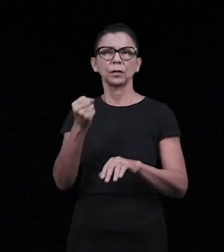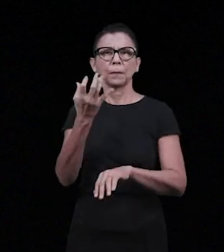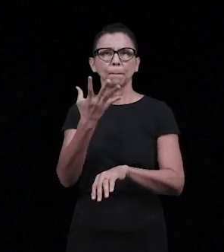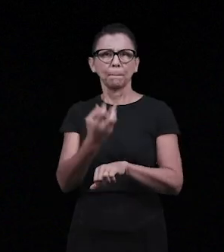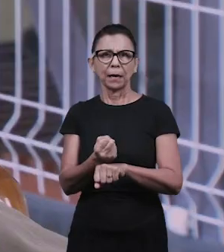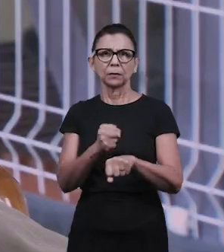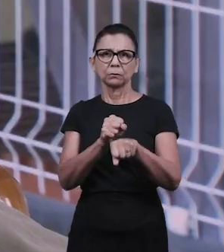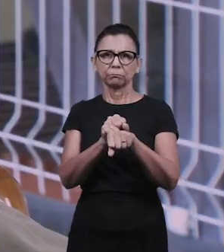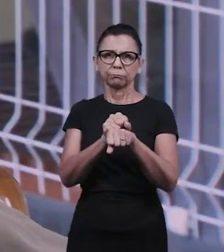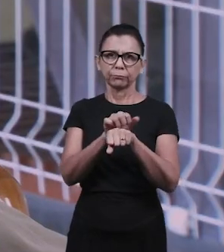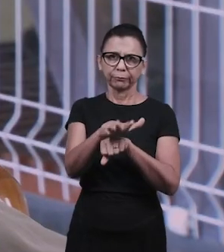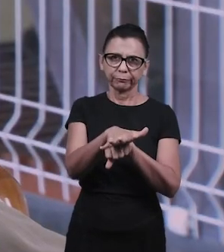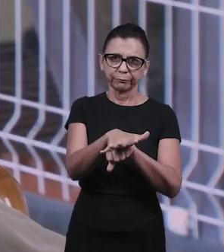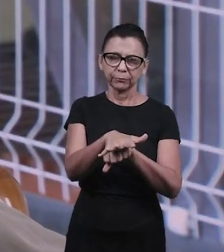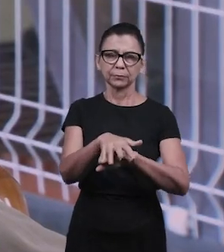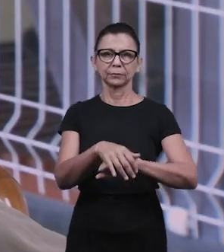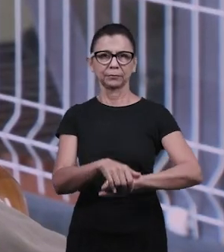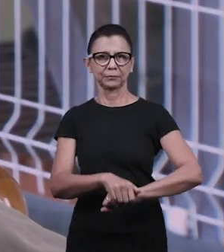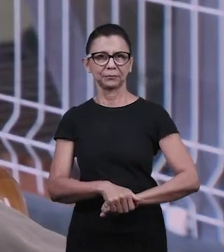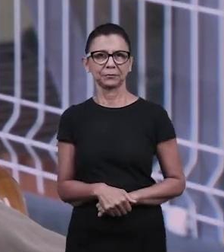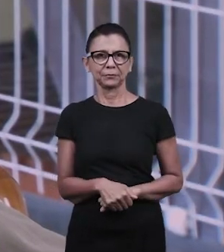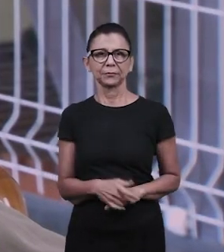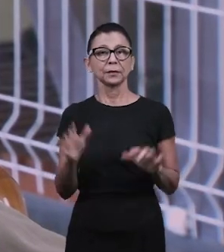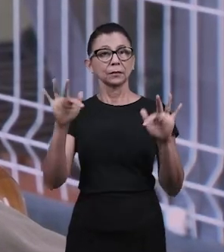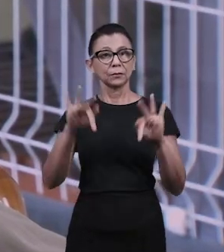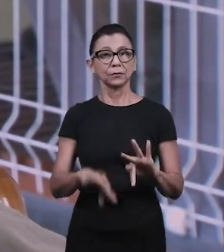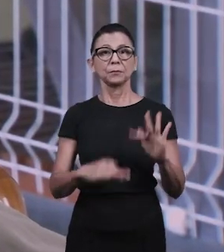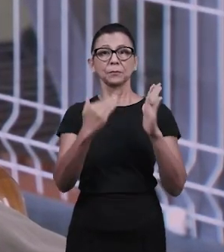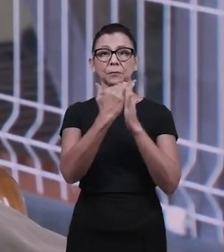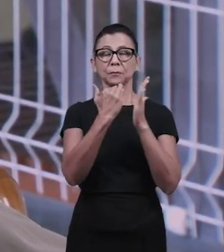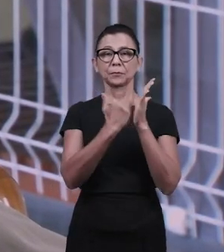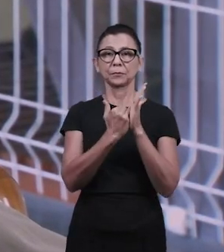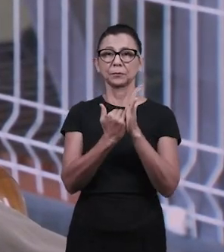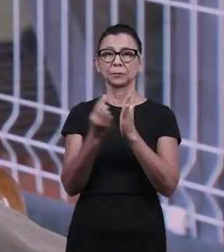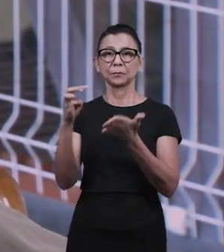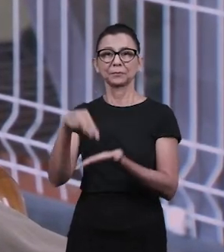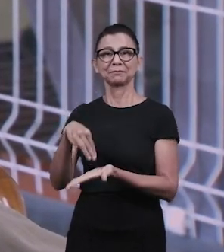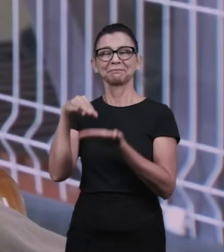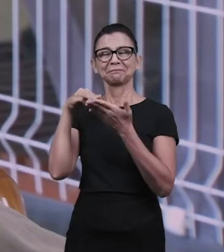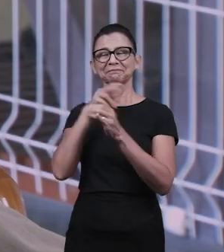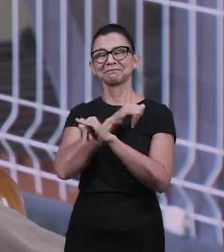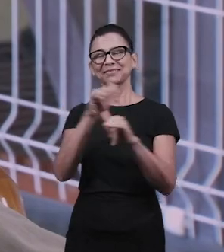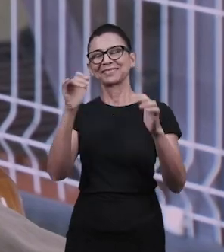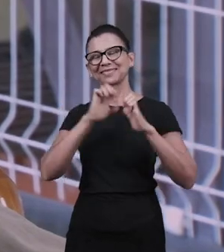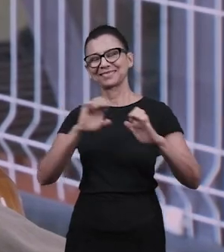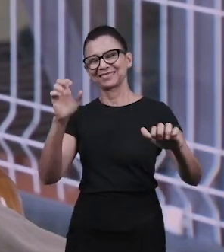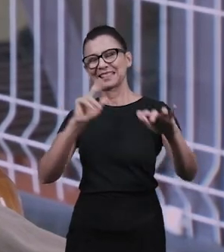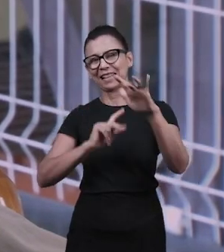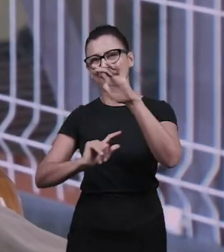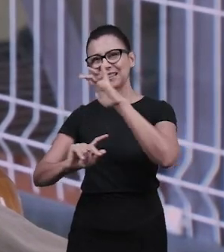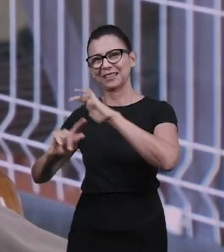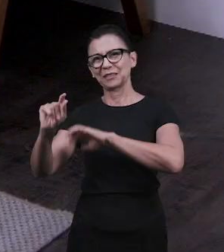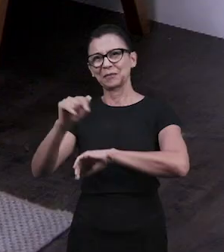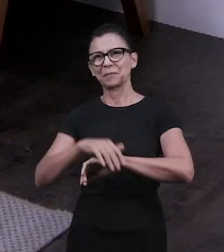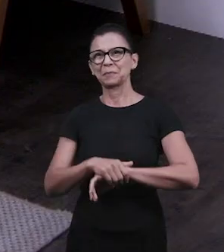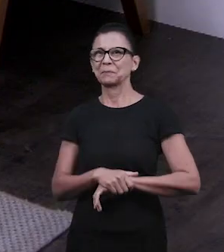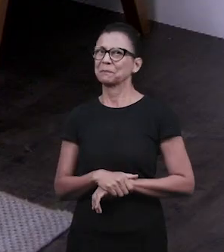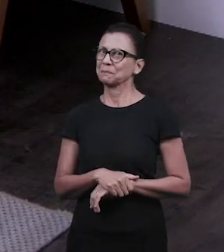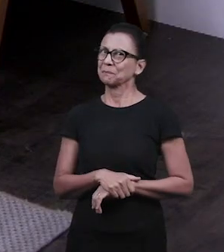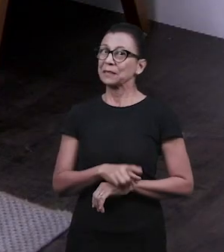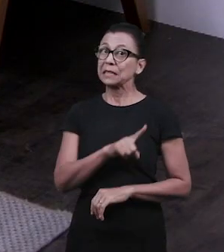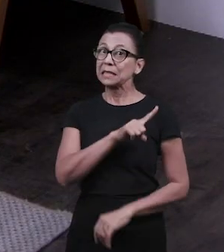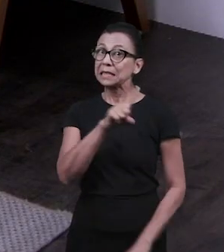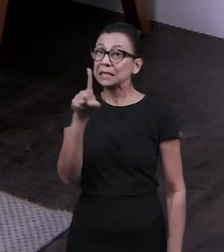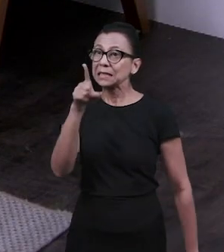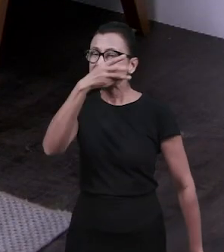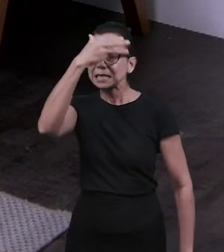messages. Et ainsi, nous arrivons à la fin de cette édition de la promotion de l'Église chrétienne Maranatha en annonçant l'Évangile éternel.